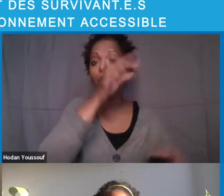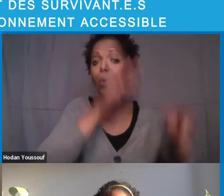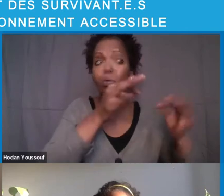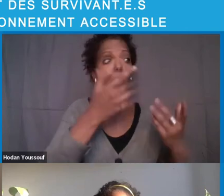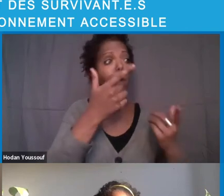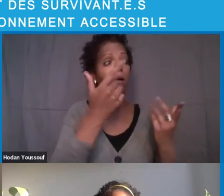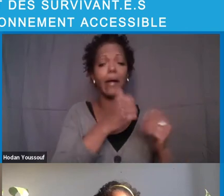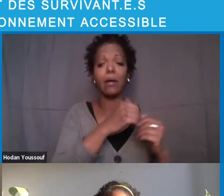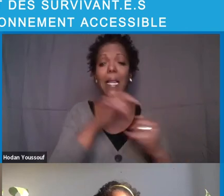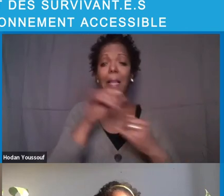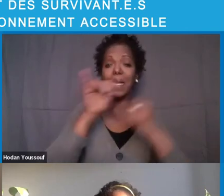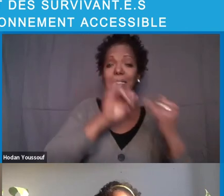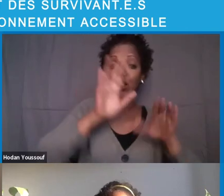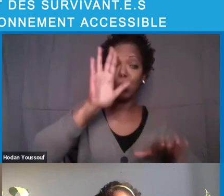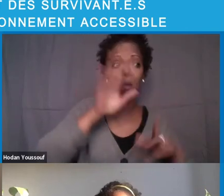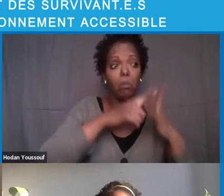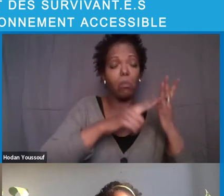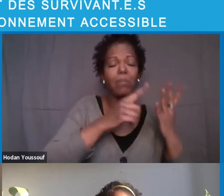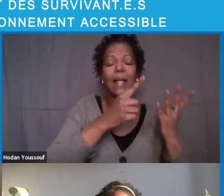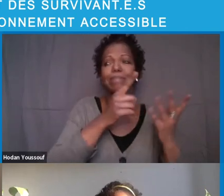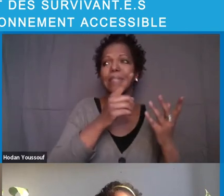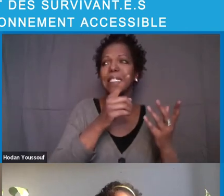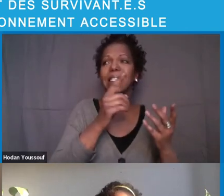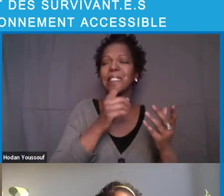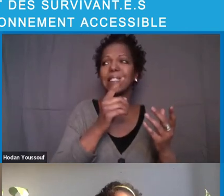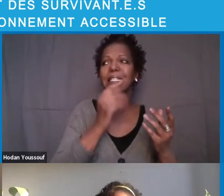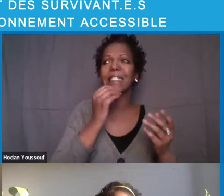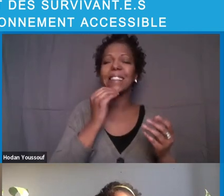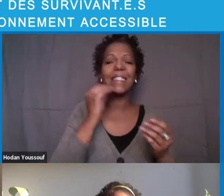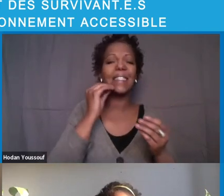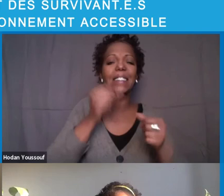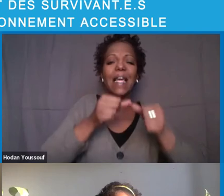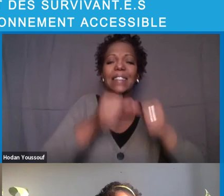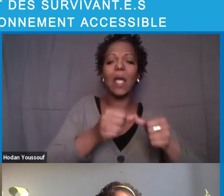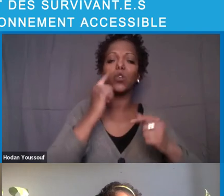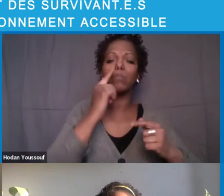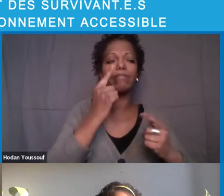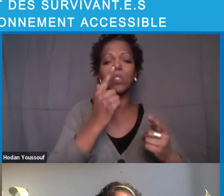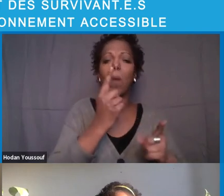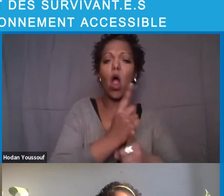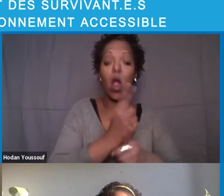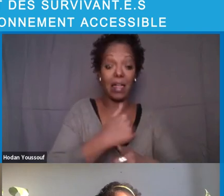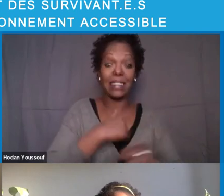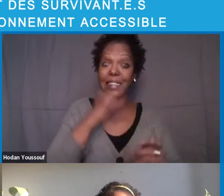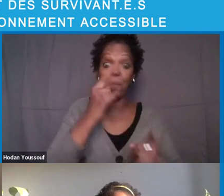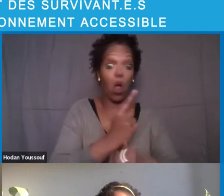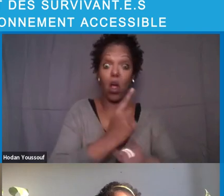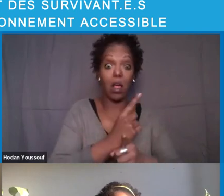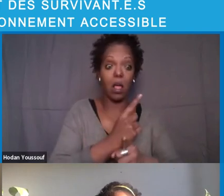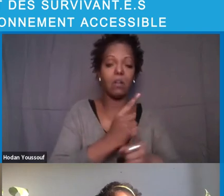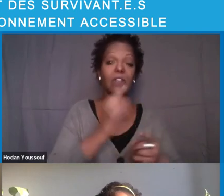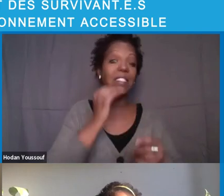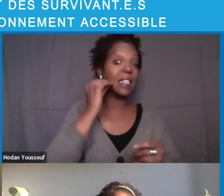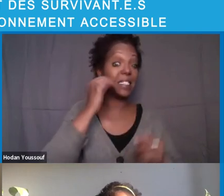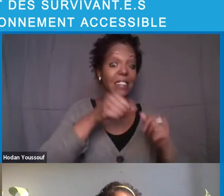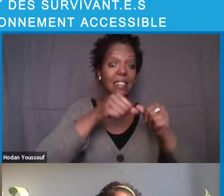Puis souvent aussi, ça va être du chantage qu'ils vont leur faire. Tu sais, leur dire, par